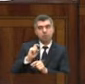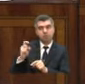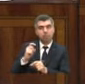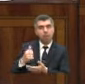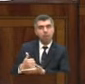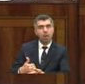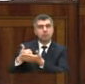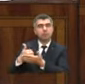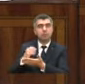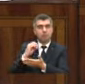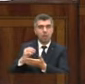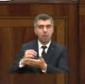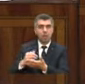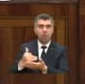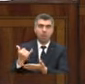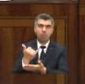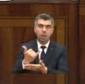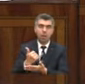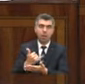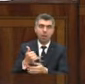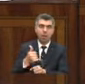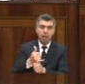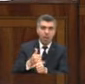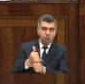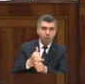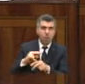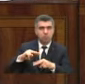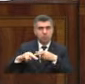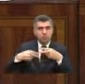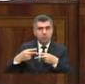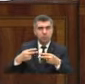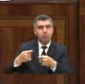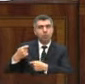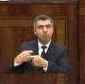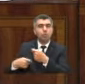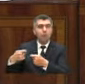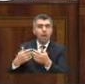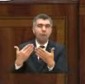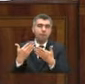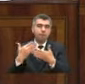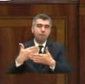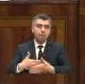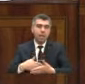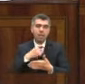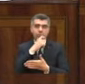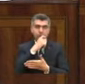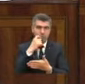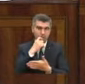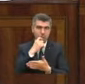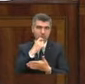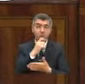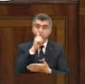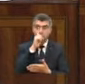المتضررة من هذا الإجراء كأصحاب المقاهي والمطاعم وحد مجموعة من التجارات اللي كتكون في الليل بالنسبة لرمضان، نتمنى